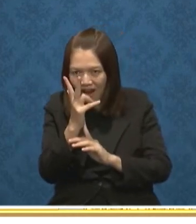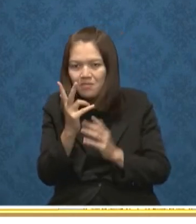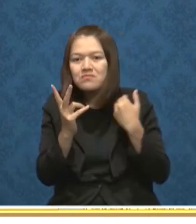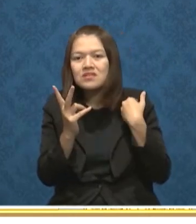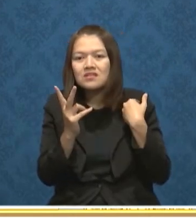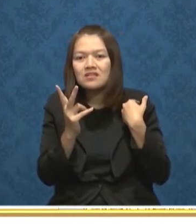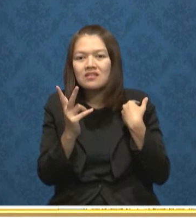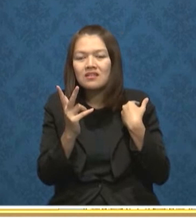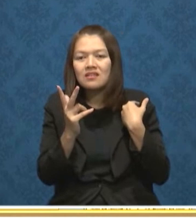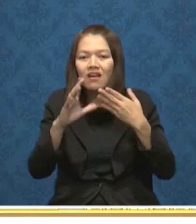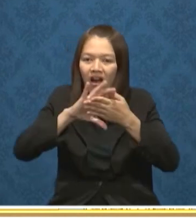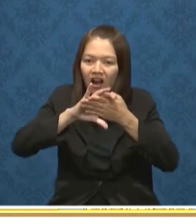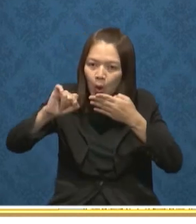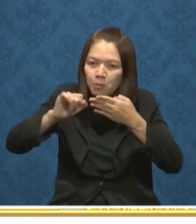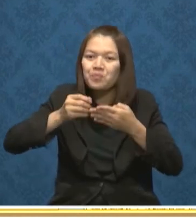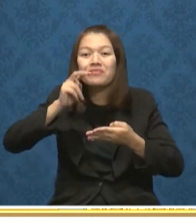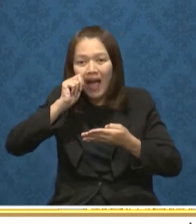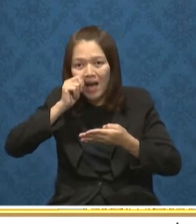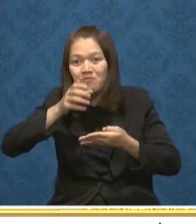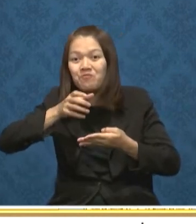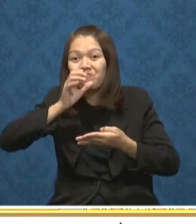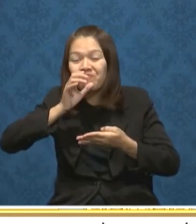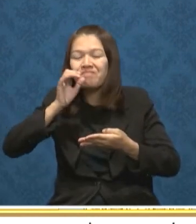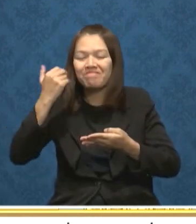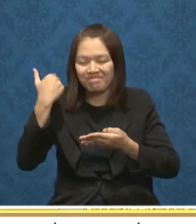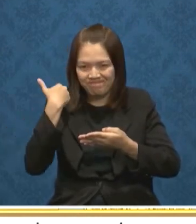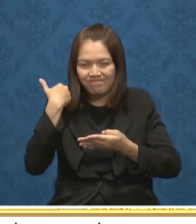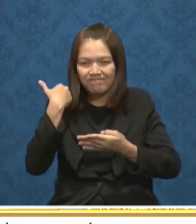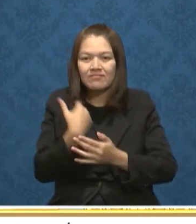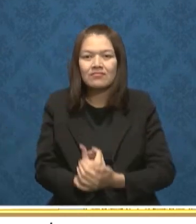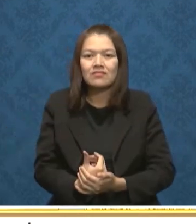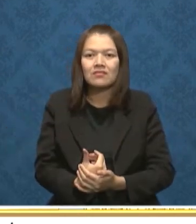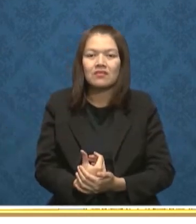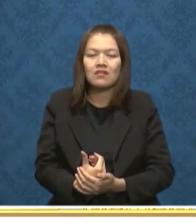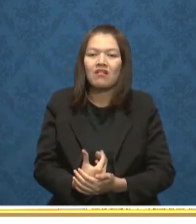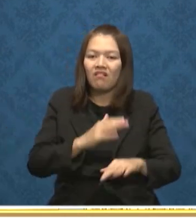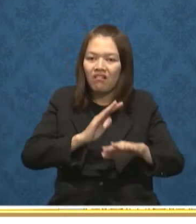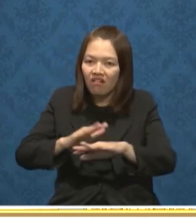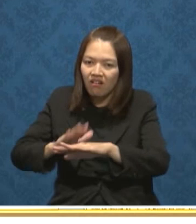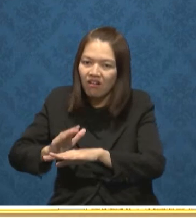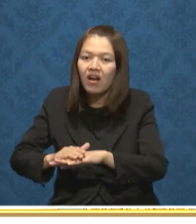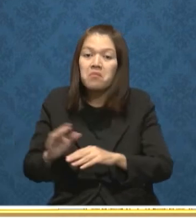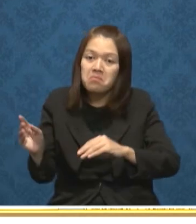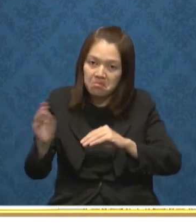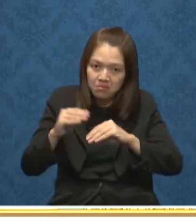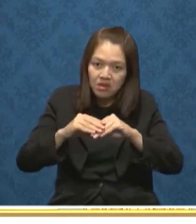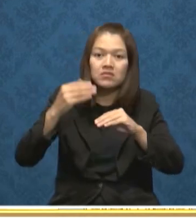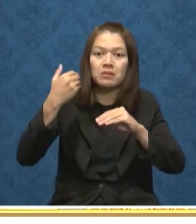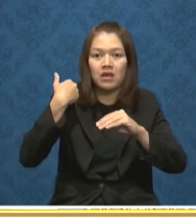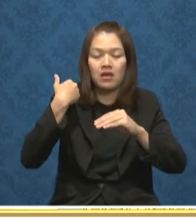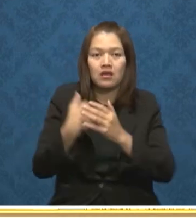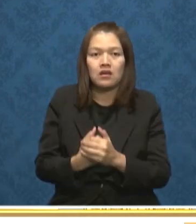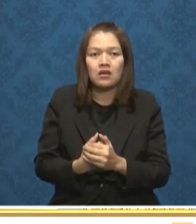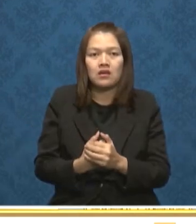ตอนนี้น้ำกระท่อมเองก็มีออกมาเยอะมากสัดส่วนในการที่จะรณรงค์จะเพิ่มมากขึ้นได้ไหมตอนนี้